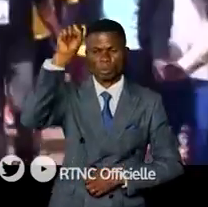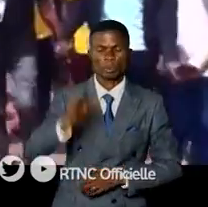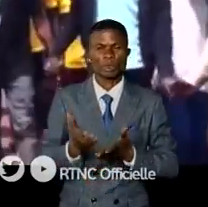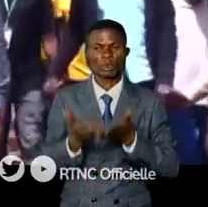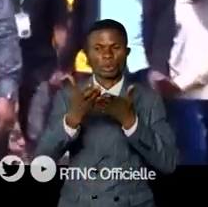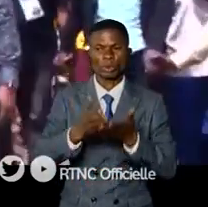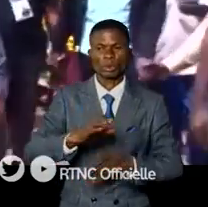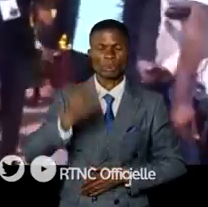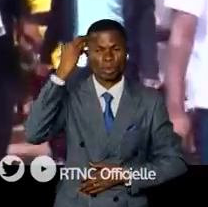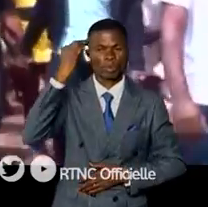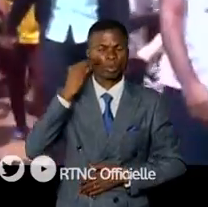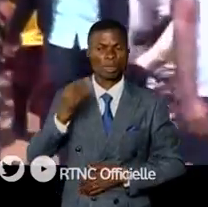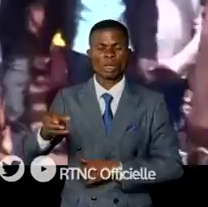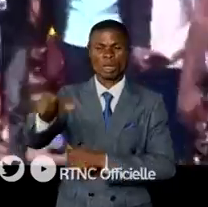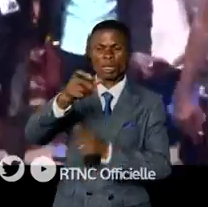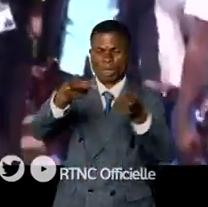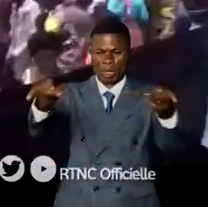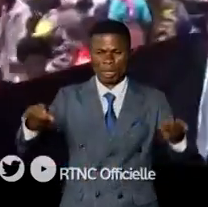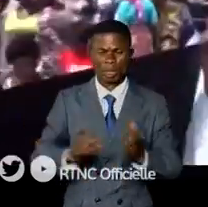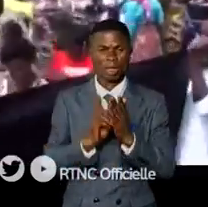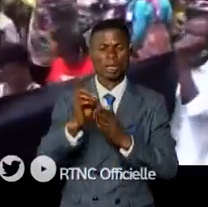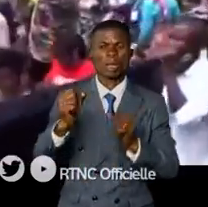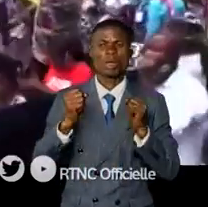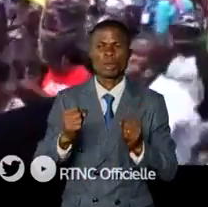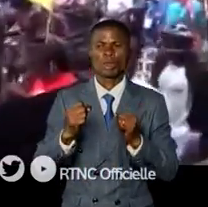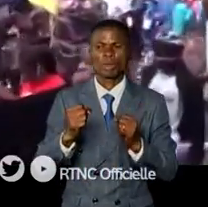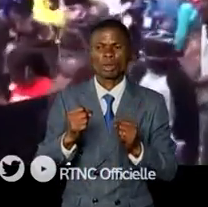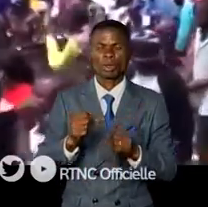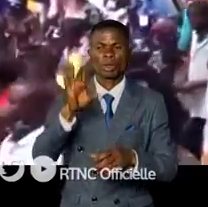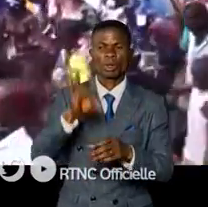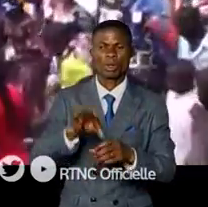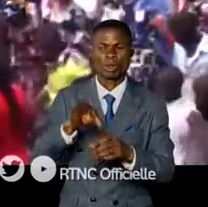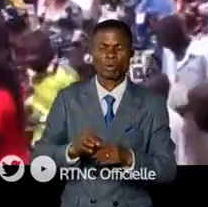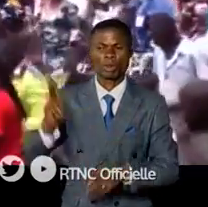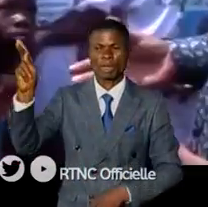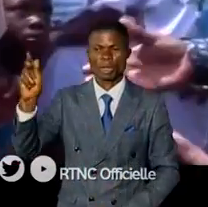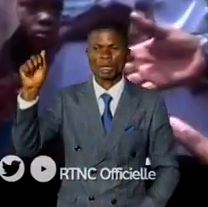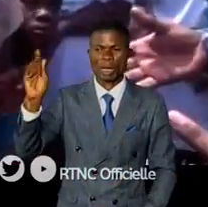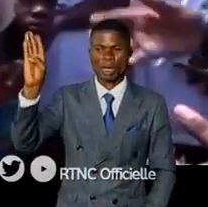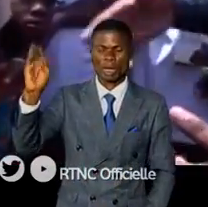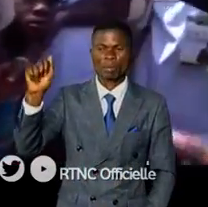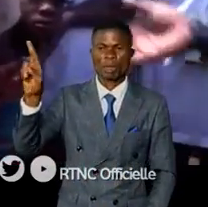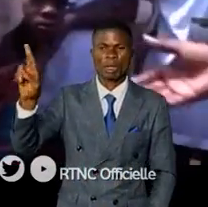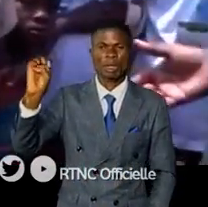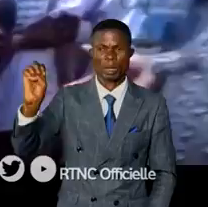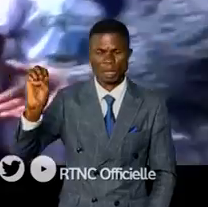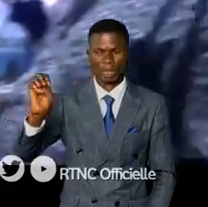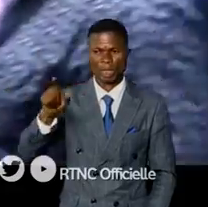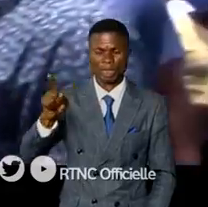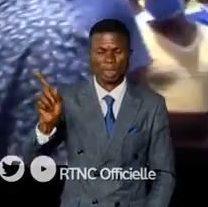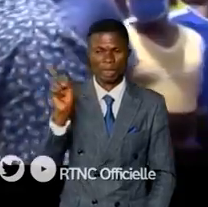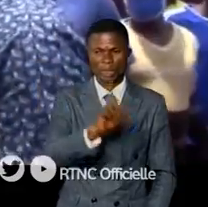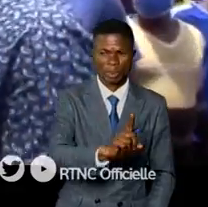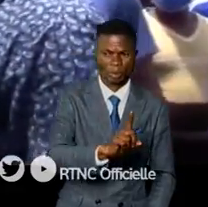montagneux, le ministre de l'Environnement et Développement Durable et élu des Kabaré dans le Sud Kivu, Maître Claude Nyamuga Bobazibué,